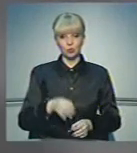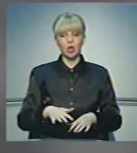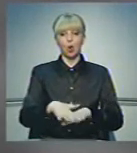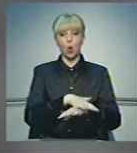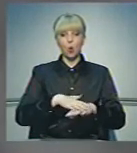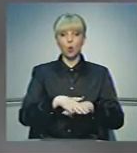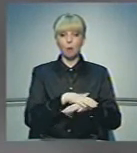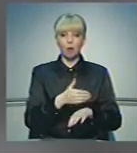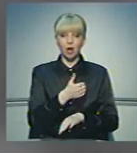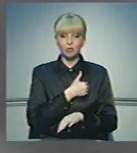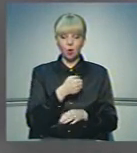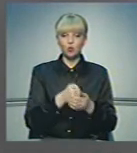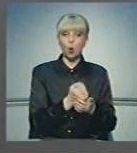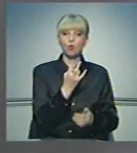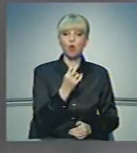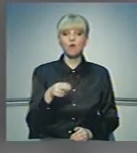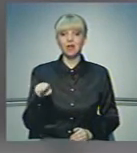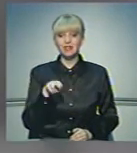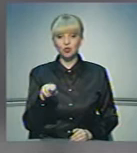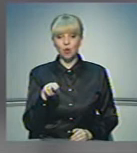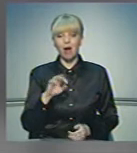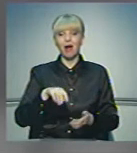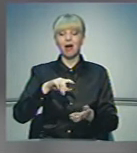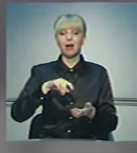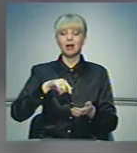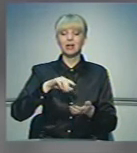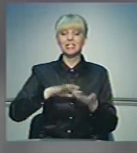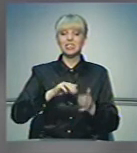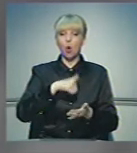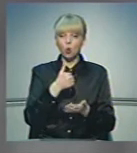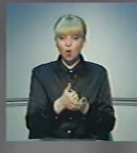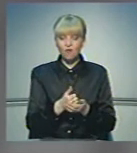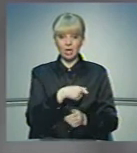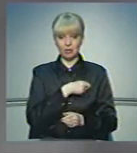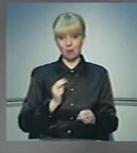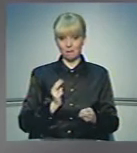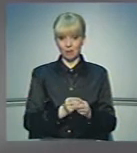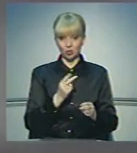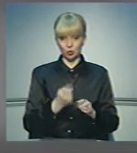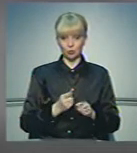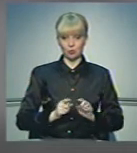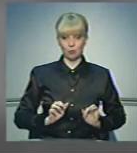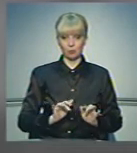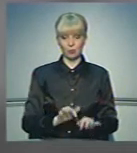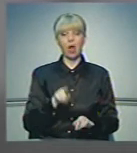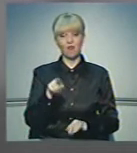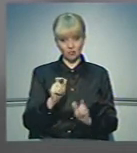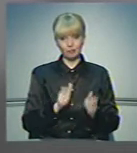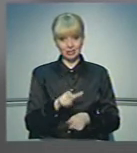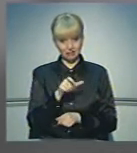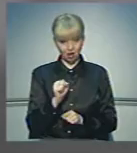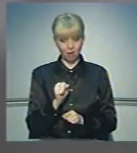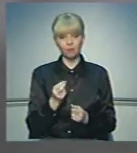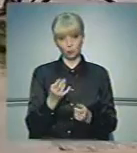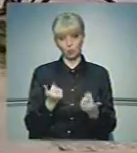Громада хоче до Новодністровська, а сільський голова і депутати перешкоджають цьому процесу. А ви за?